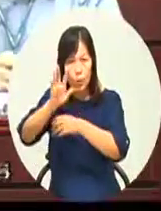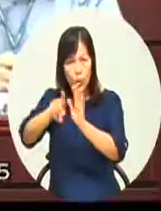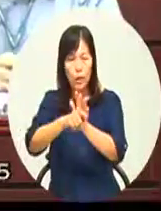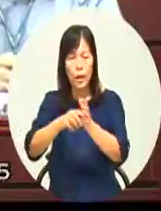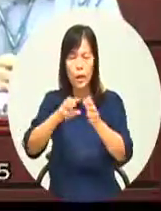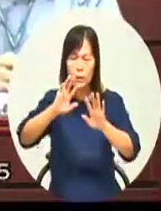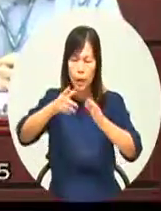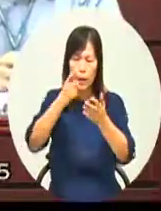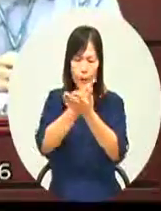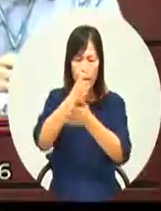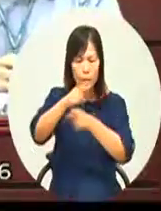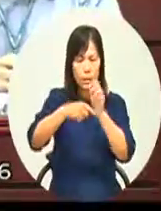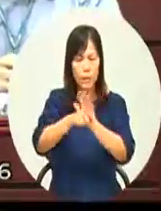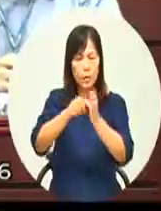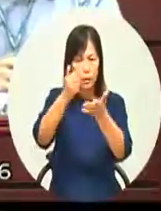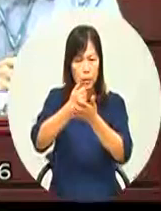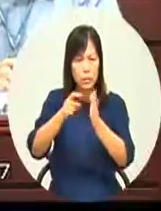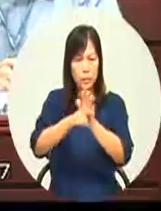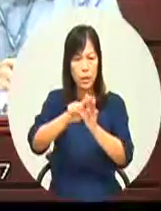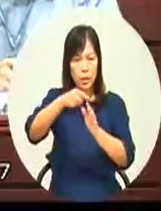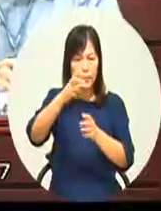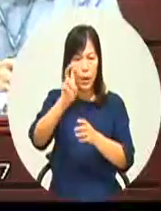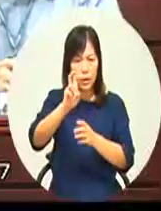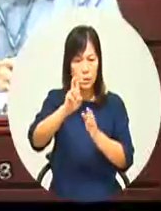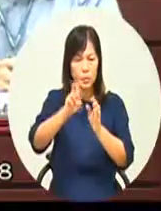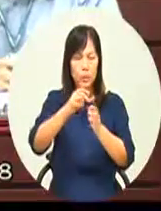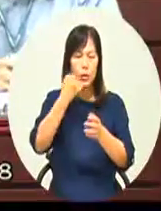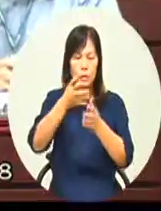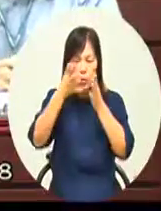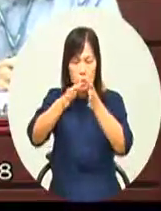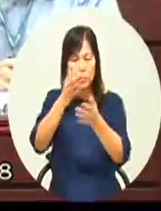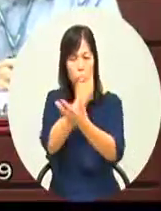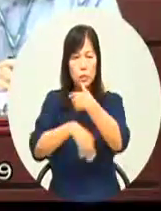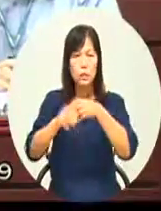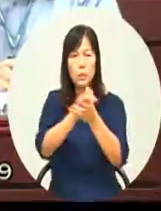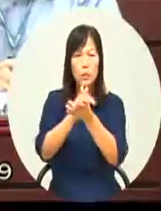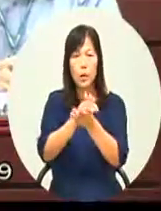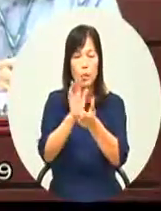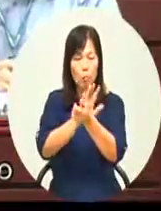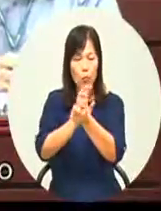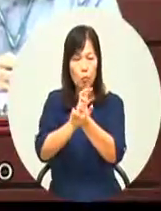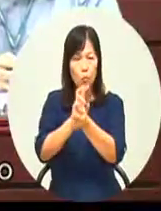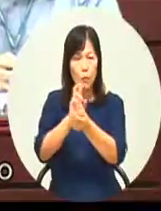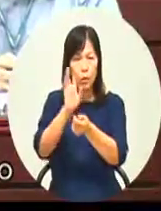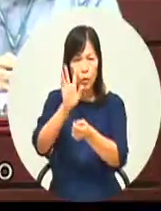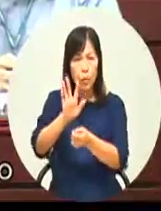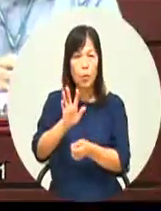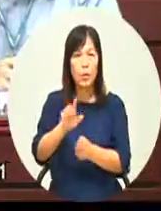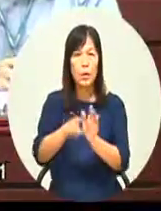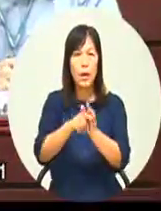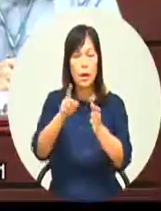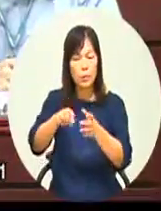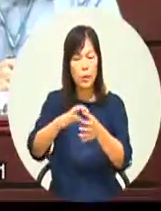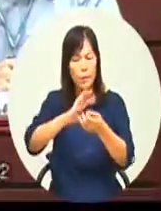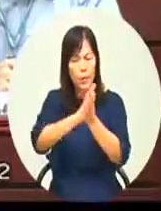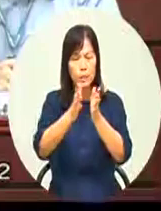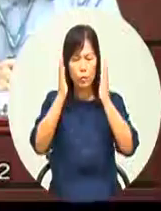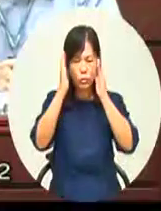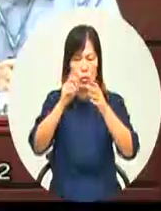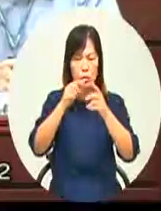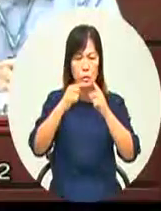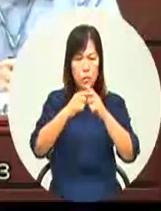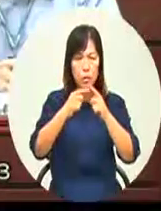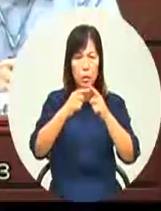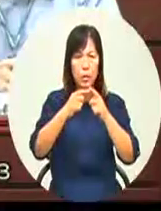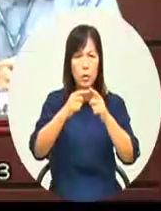大概120位，比较属于弱势团体，照顾的部分，那因为受到他没有办法变成是正式的员工，所以